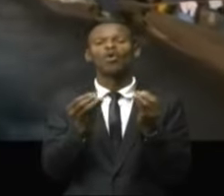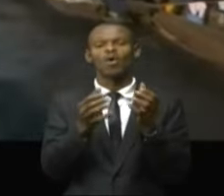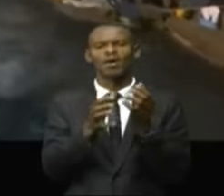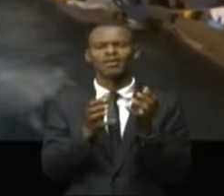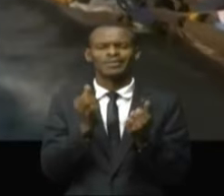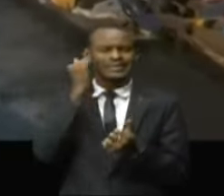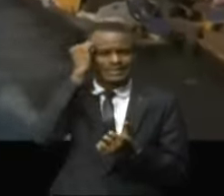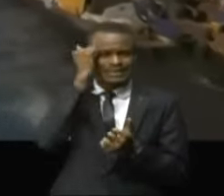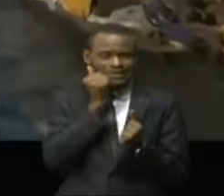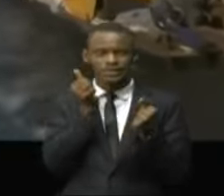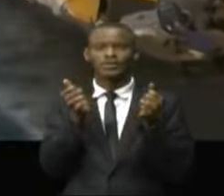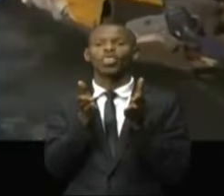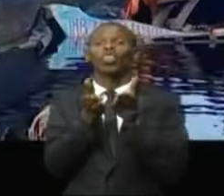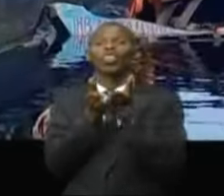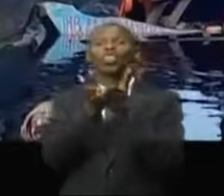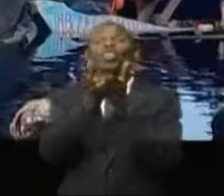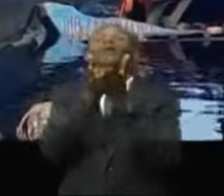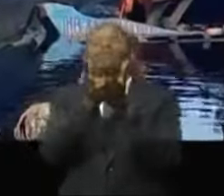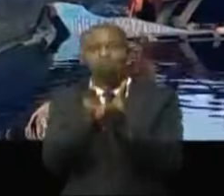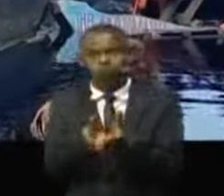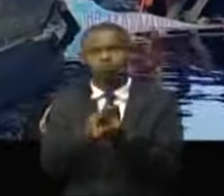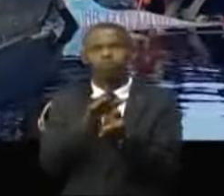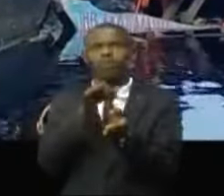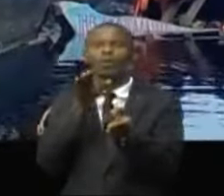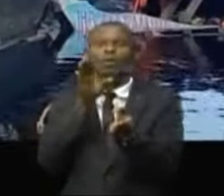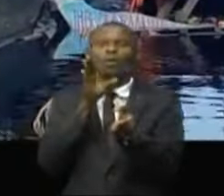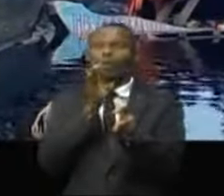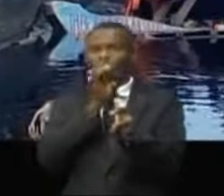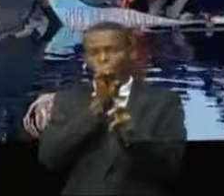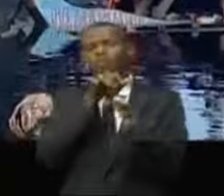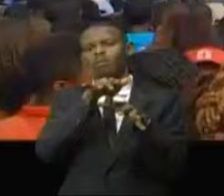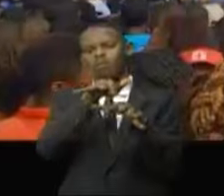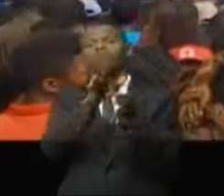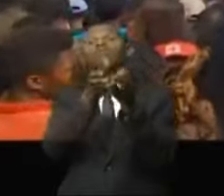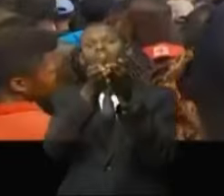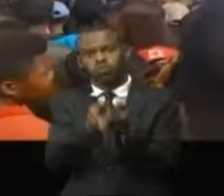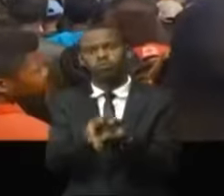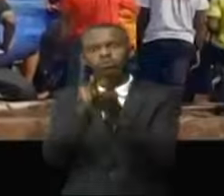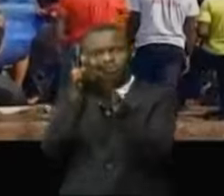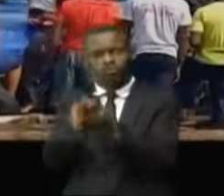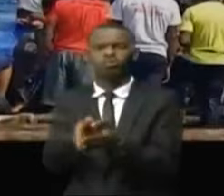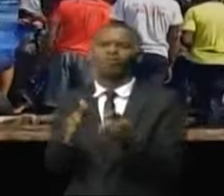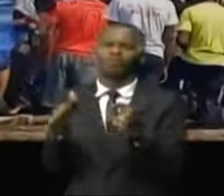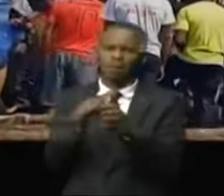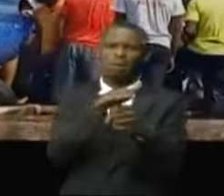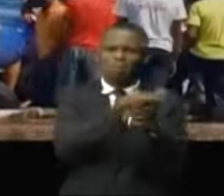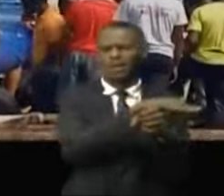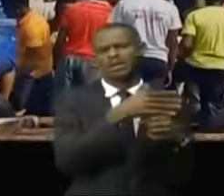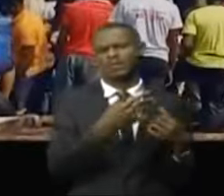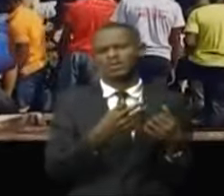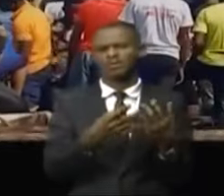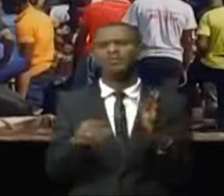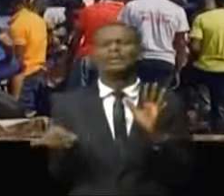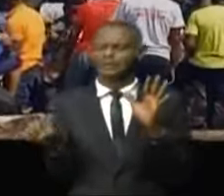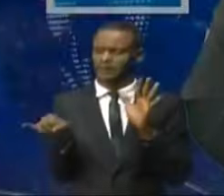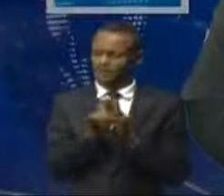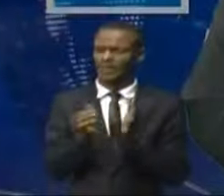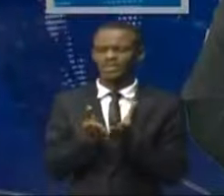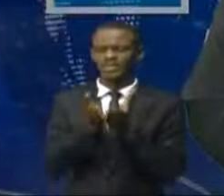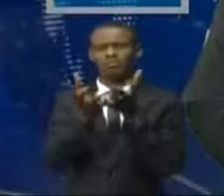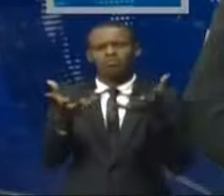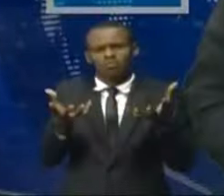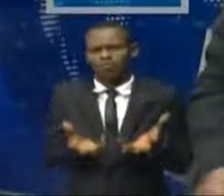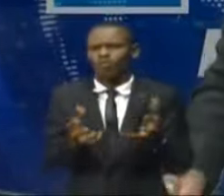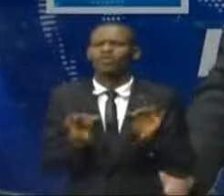naviguer. Décision prise à l'issue de l'opération de contrôle lancée par le ministre des Transports. Voilà tout pour le sommaire. Madame, Monsieur, bonsoir